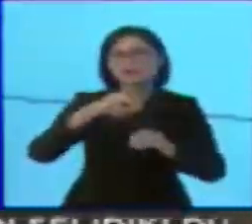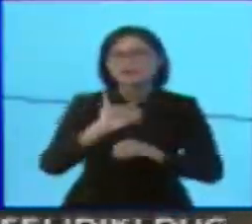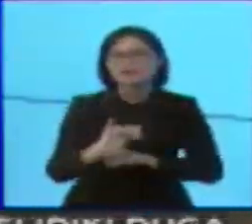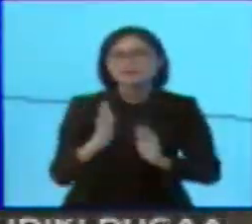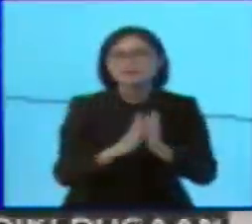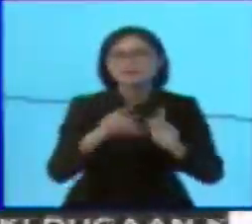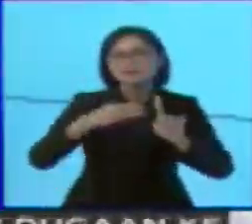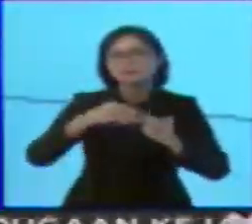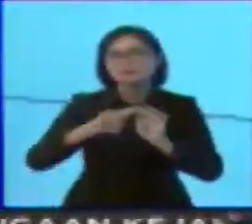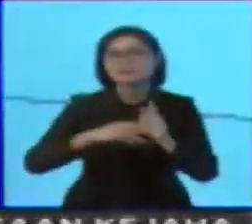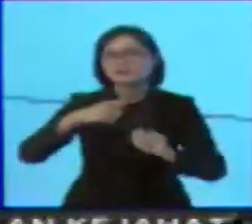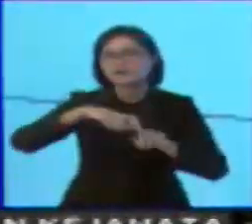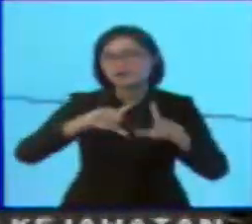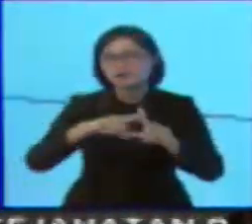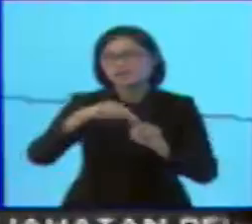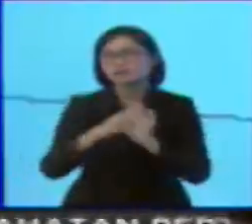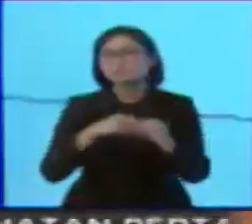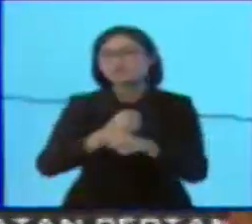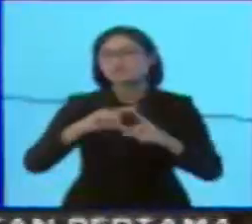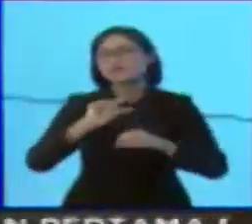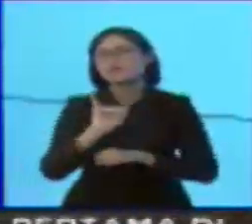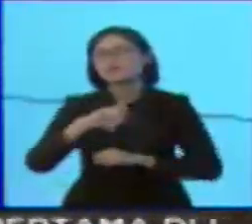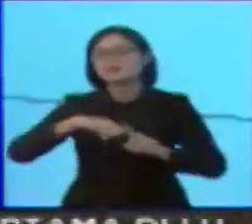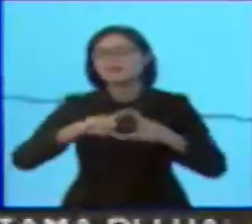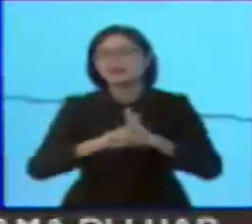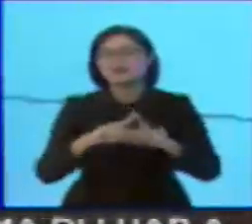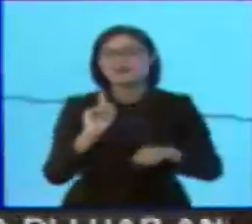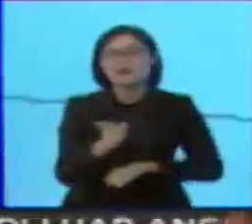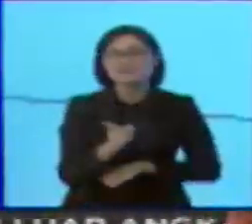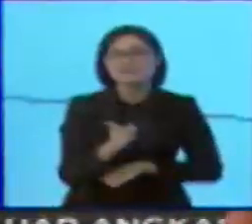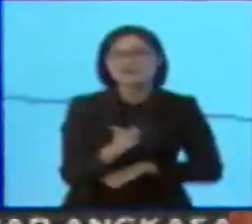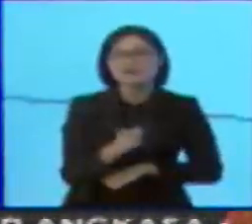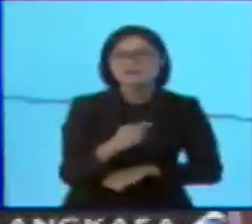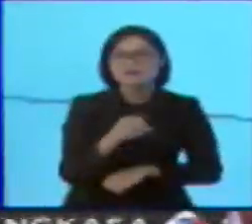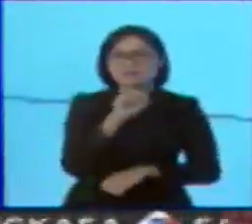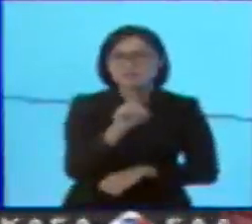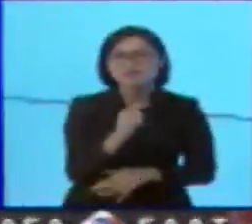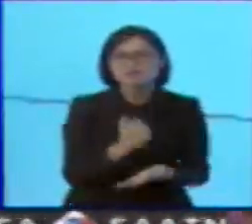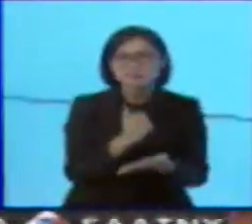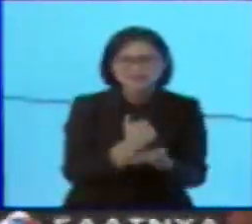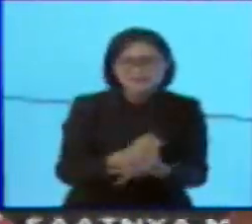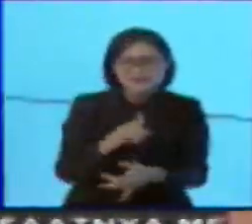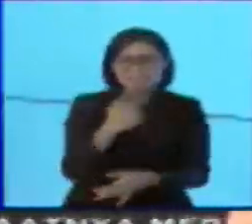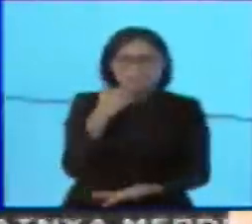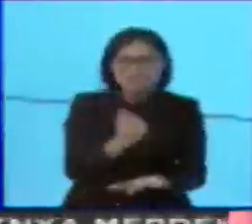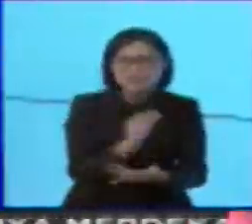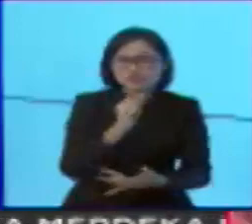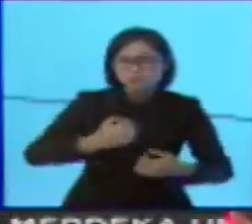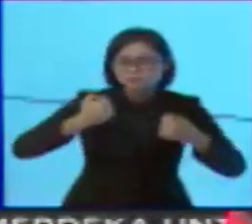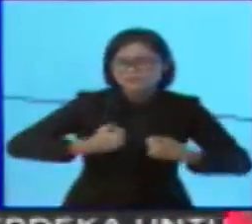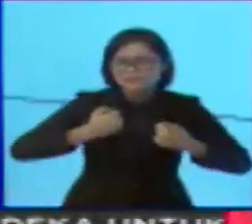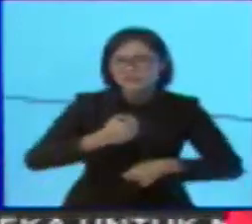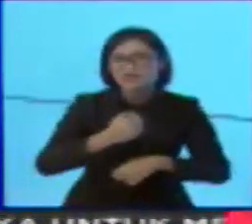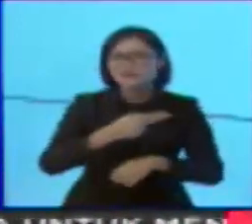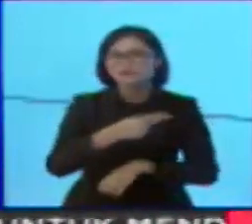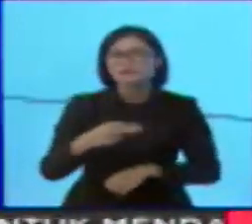Ika. Secara khusus Ketua MPR Zulkifli Hasan pun menyampaikan pentingnya menjaga NKRI saat ini. Semua pihak, kalau